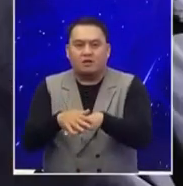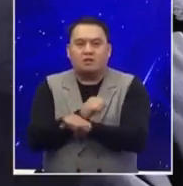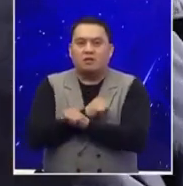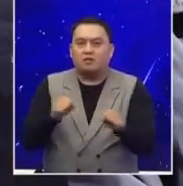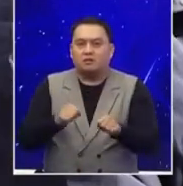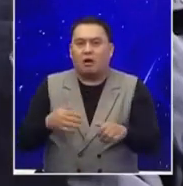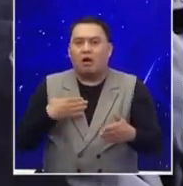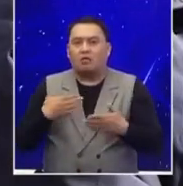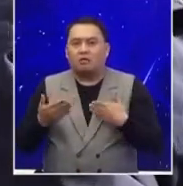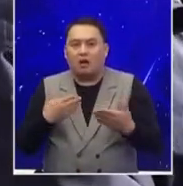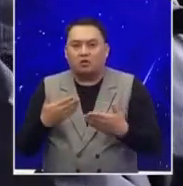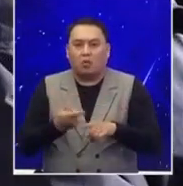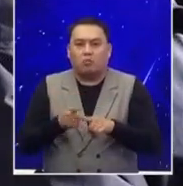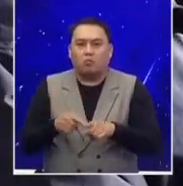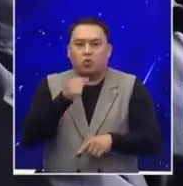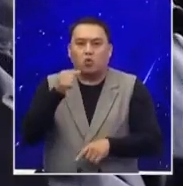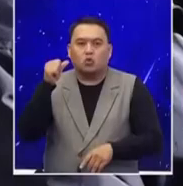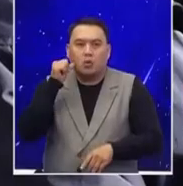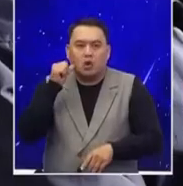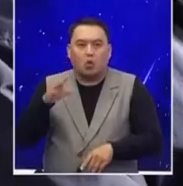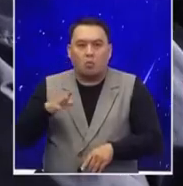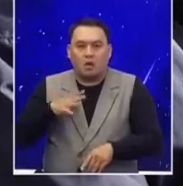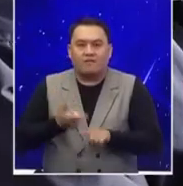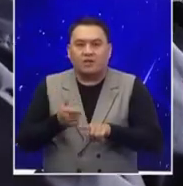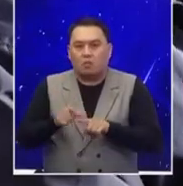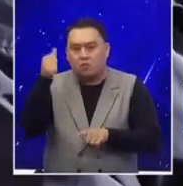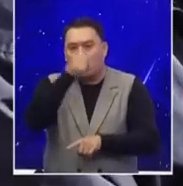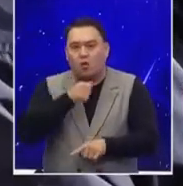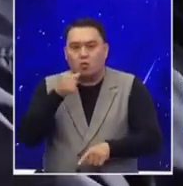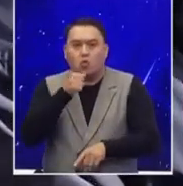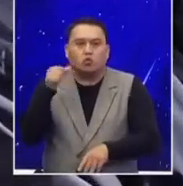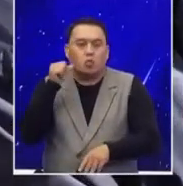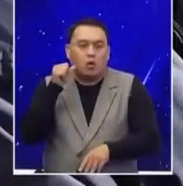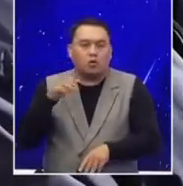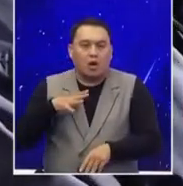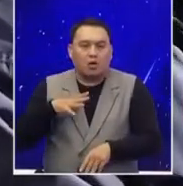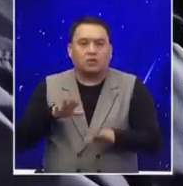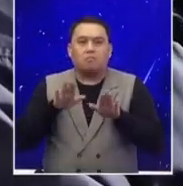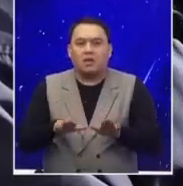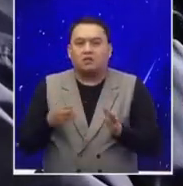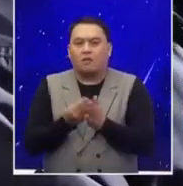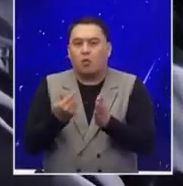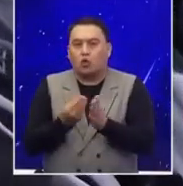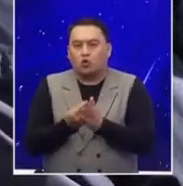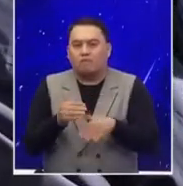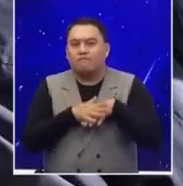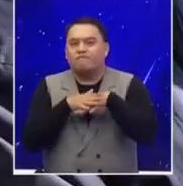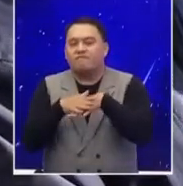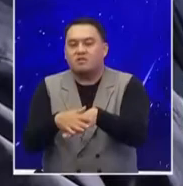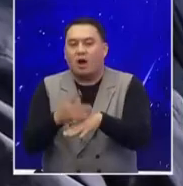вот так относиться. Вот так, что в прошлом году, если бы в этом году только, в прошлом году я за счет местного бюджета